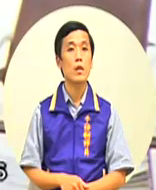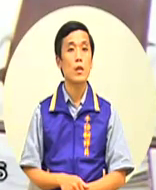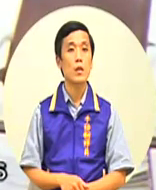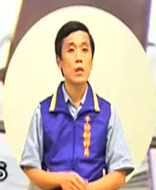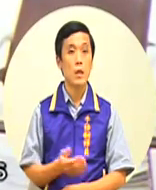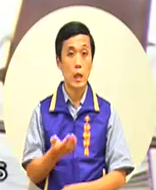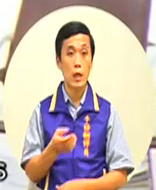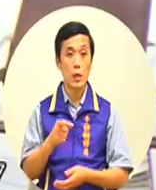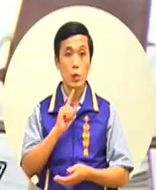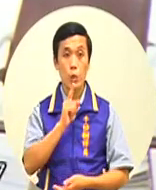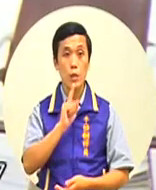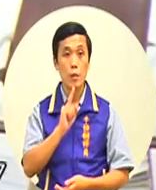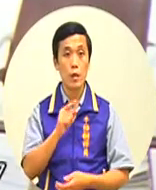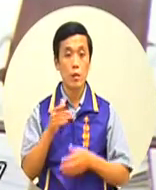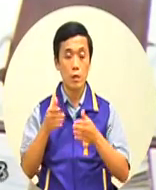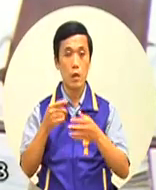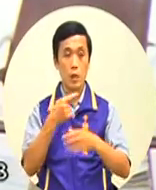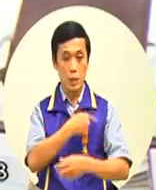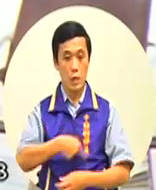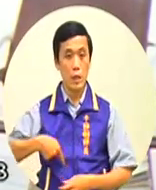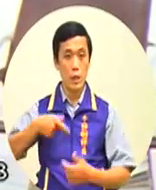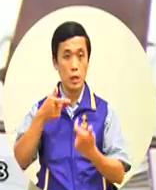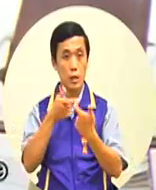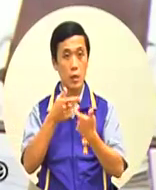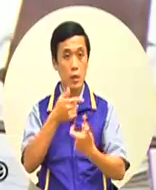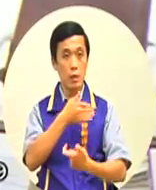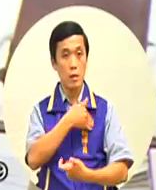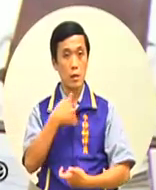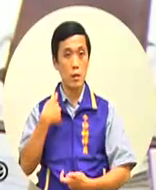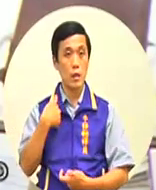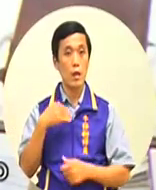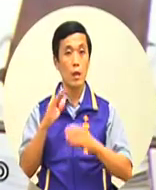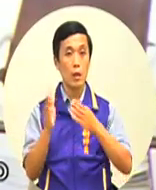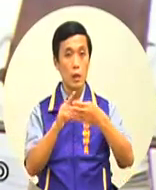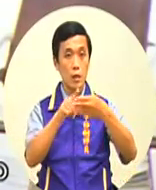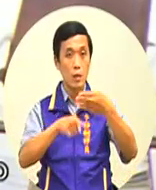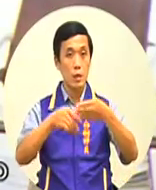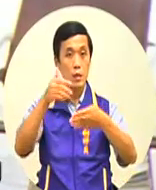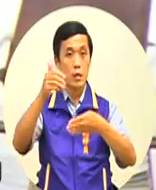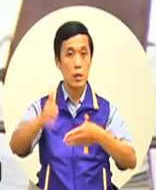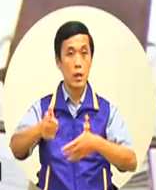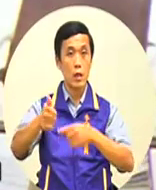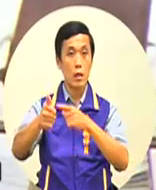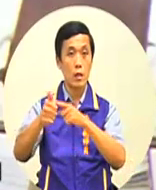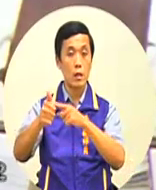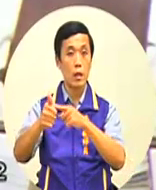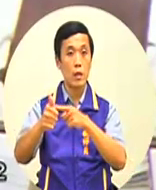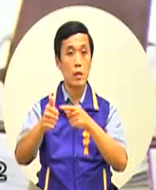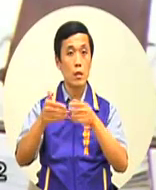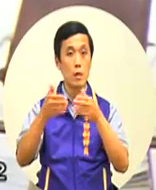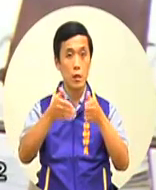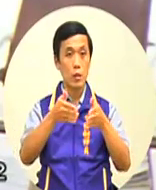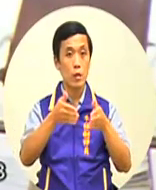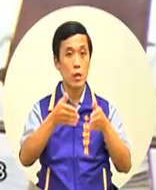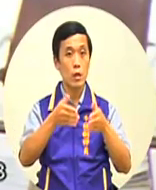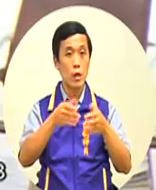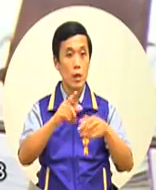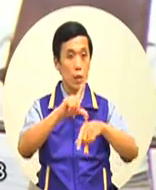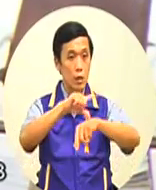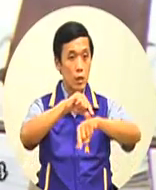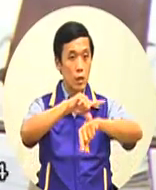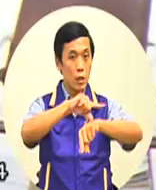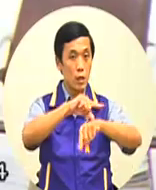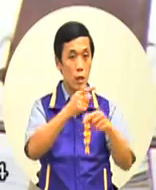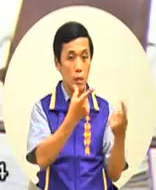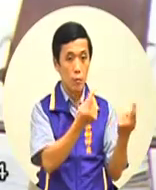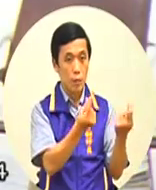说好体适能啊，理事长他们也透过就是定时啊，就固定时间就让